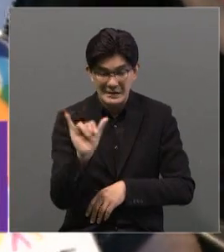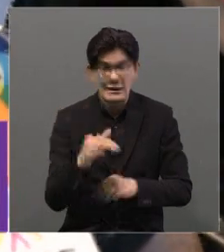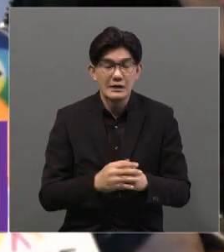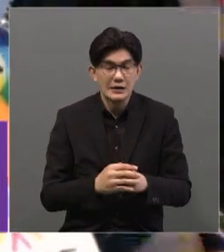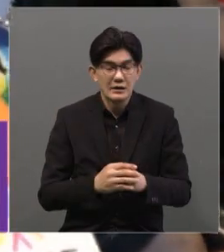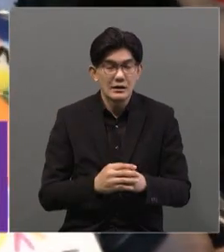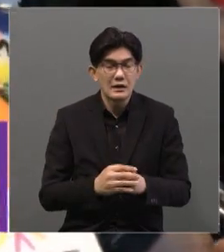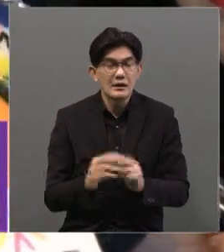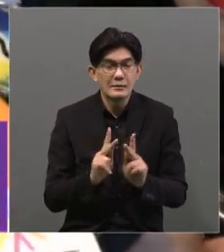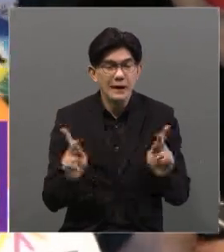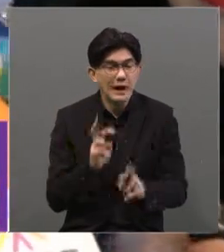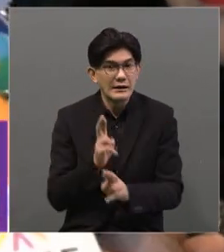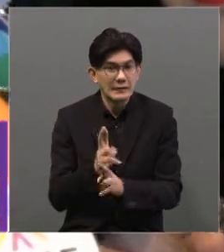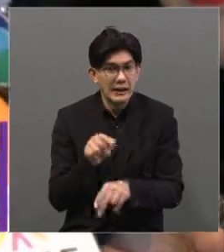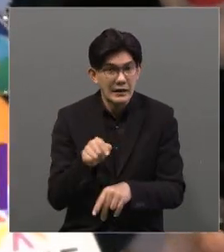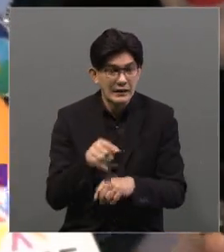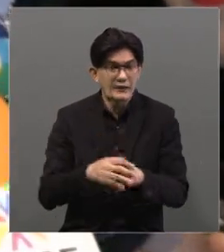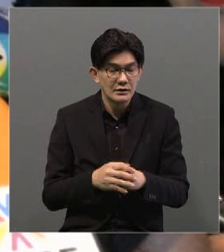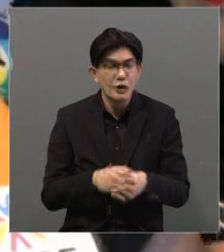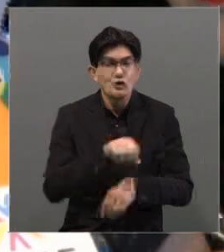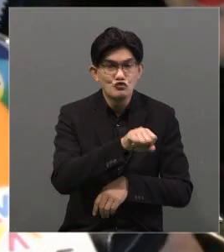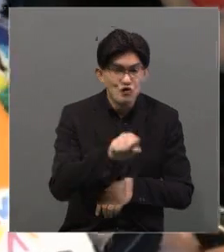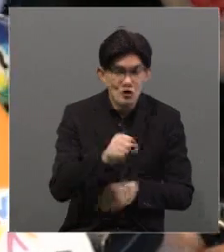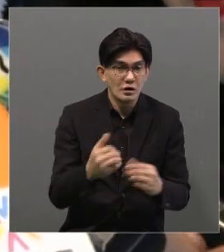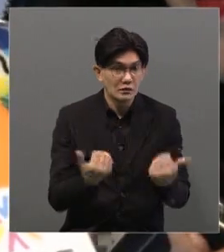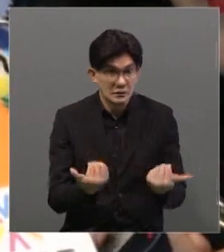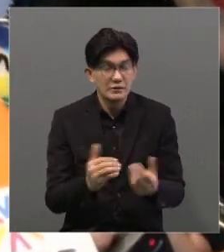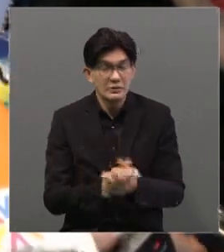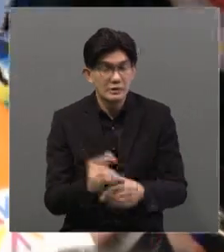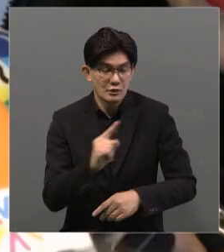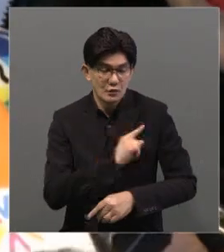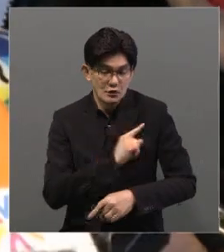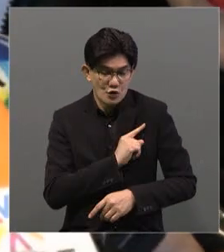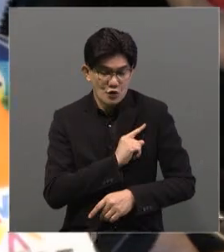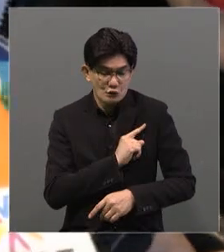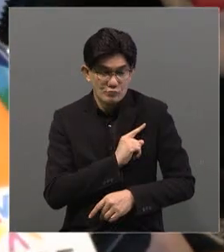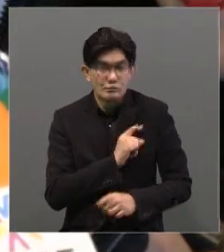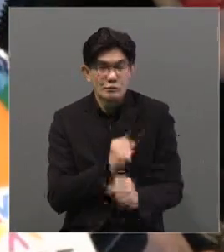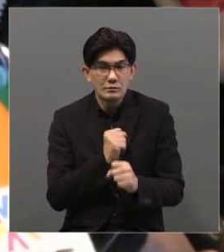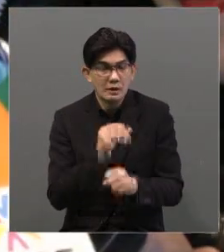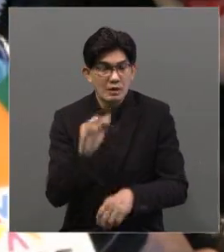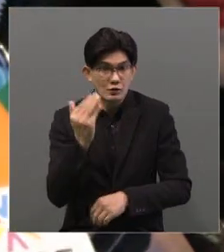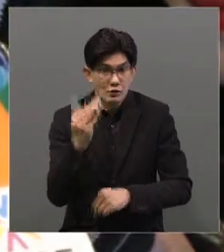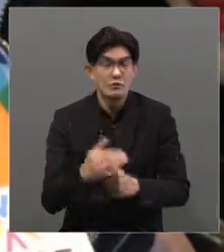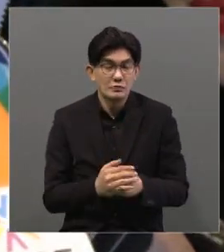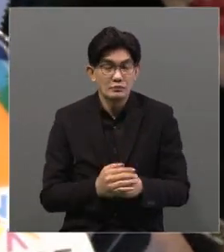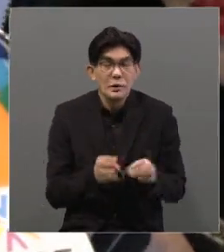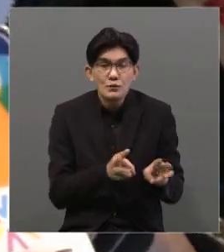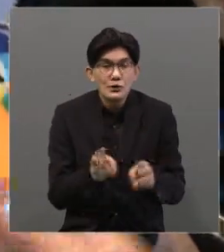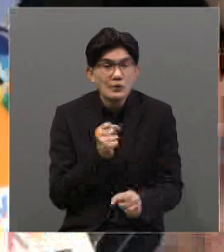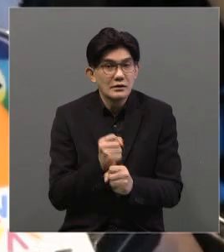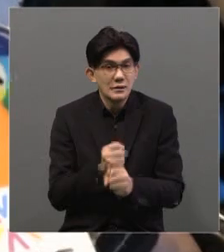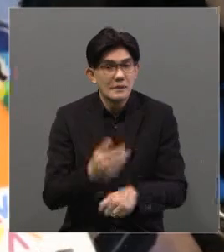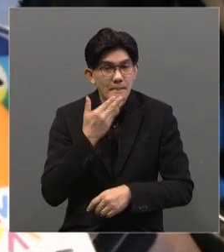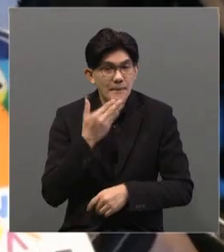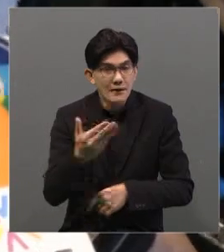ารชุดรักษาการกับส.ส.ปัจจุบันก็จะทำหน้าที่ไปพลางก่อนครับอันนี้เป็นหลักที่เราปฏิบัติม